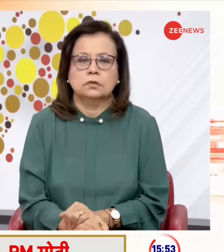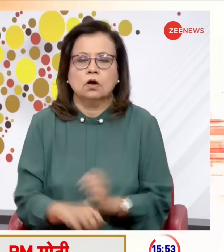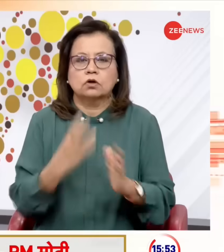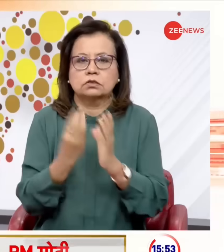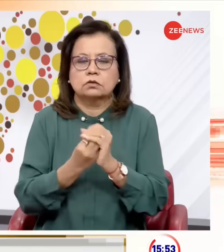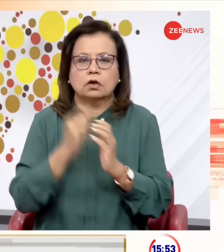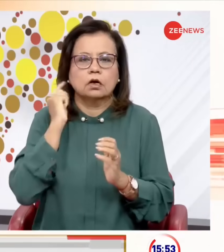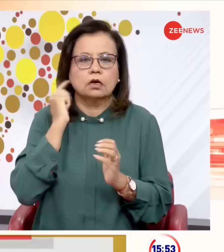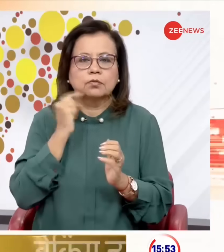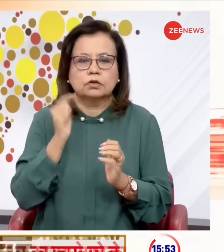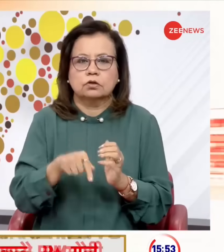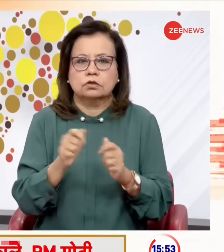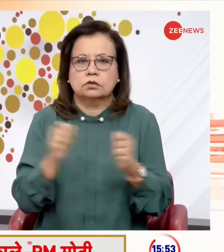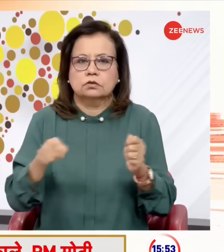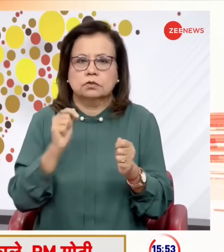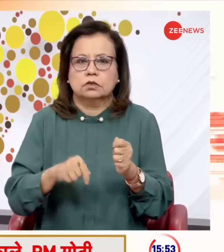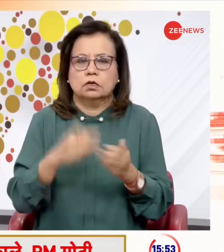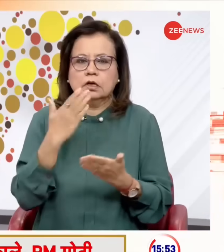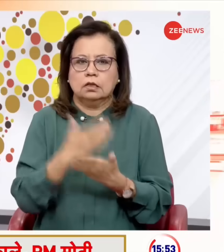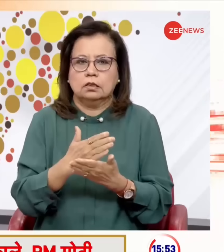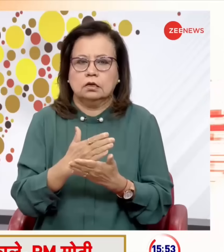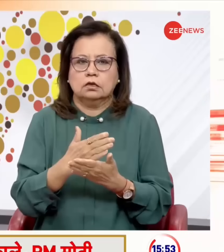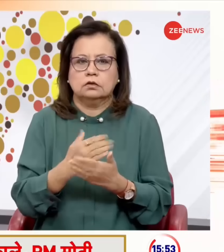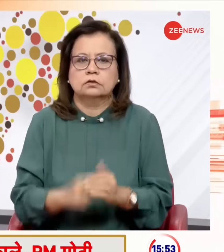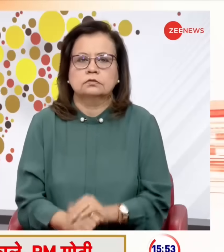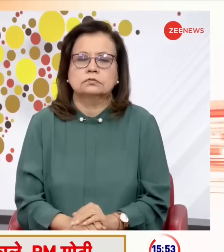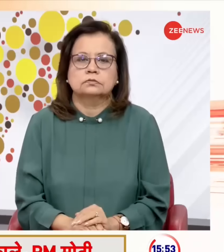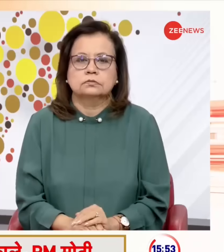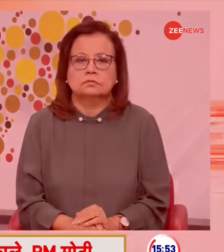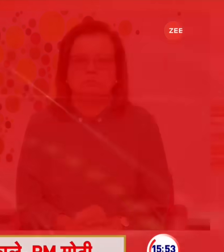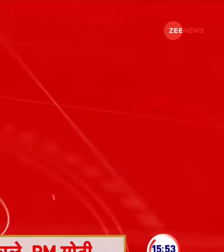और इसी के साथ बधिरों के लिए समाचार में अभी के लिए बस इतना ही।